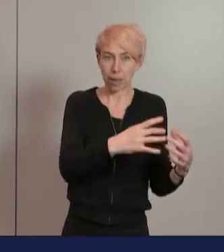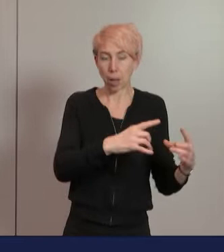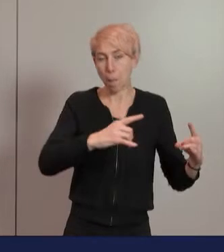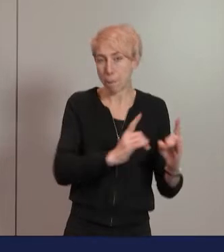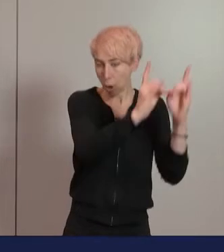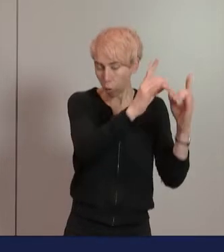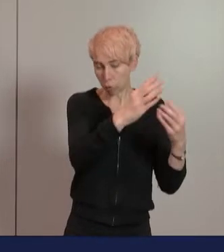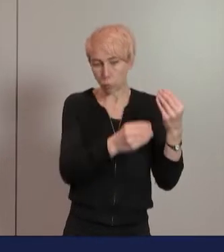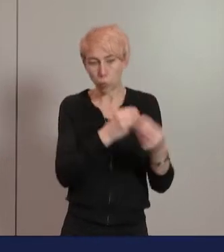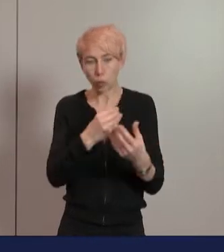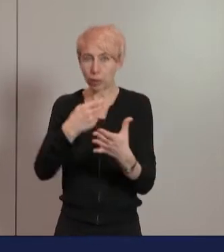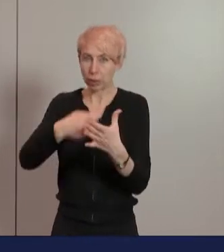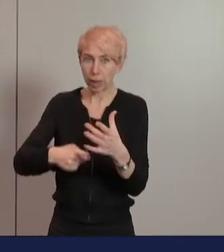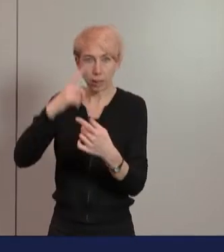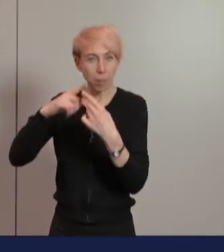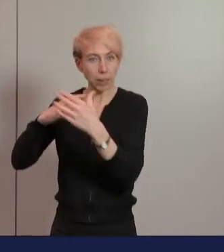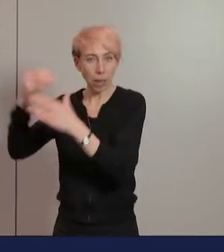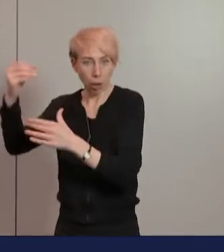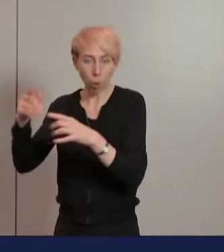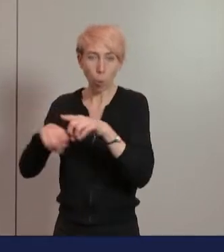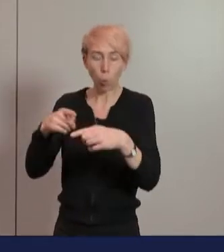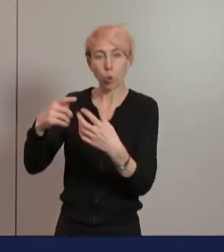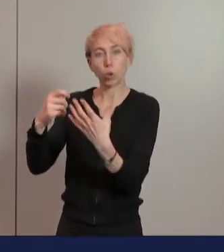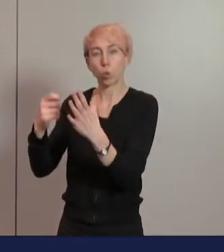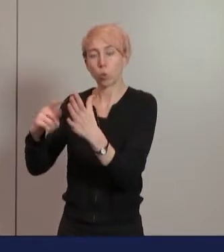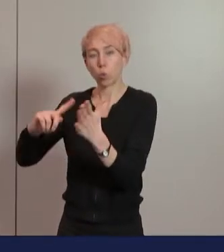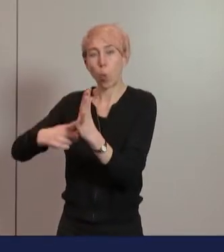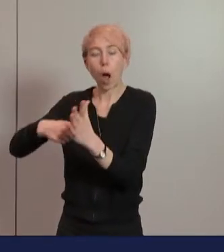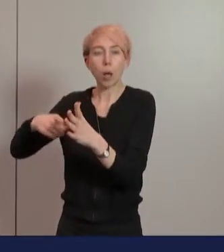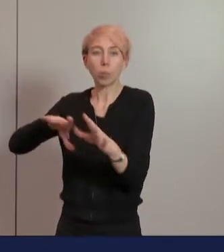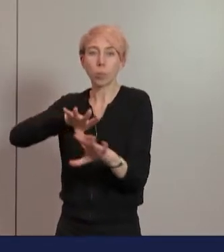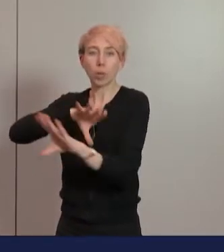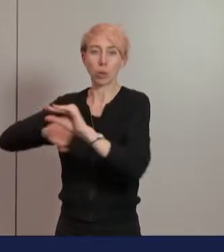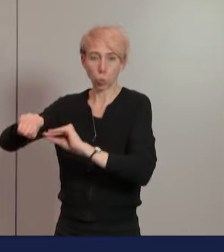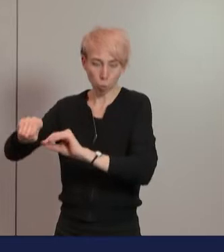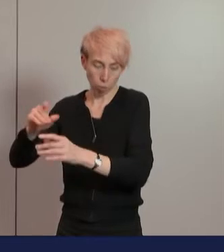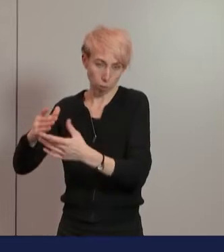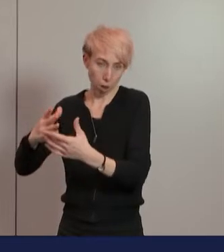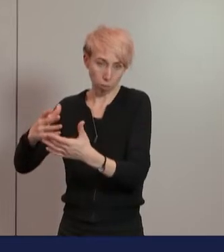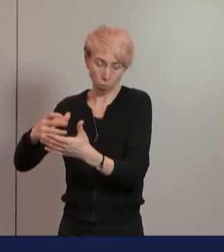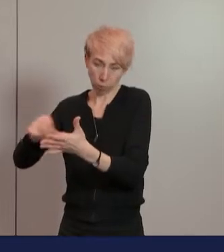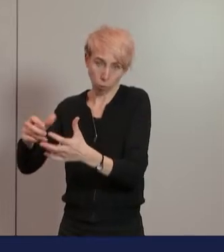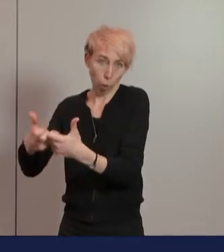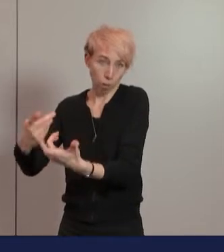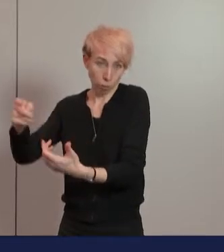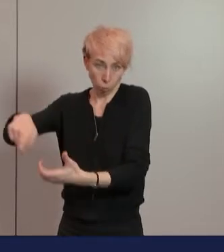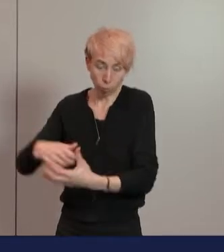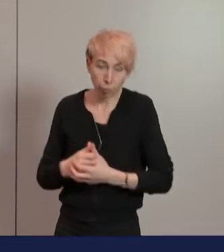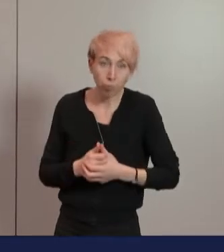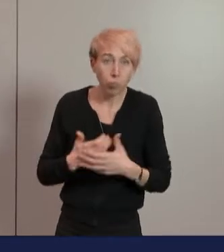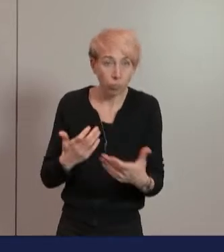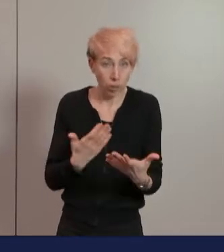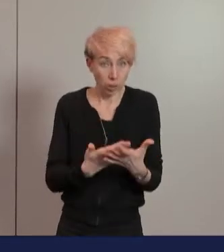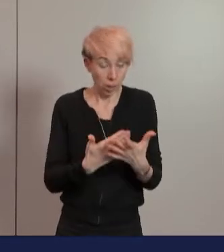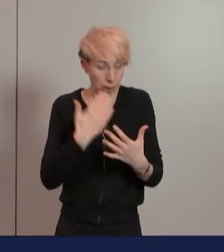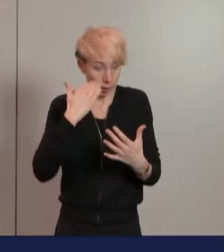extérieure et les droits de mutation à titre onéreux. Il faut noter que l'intégration de ces nouvelles recettes pourra conduire à une majoration